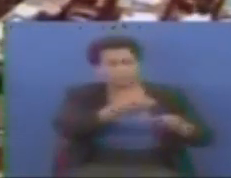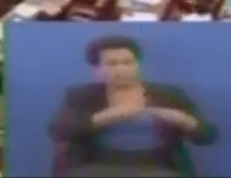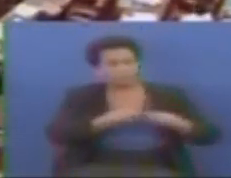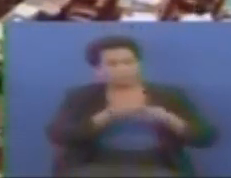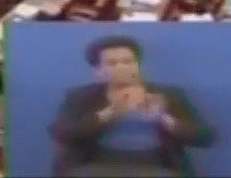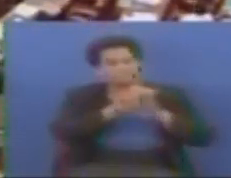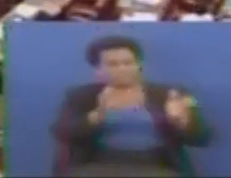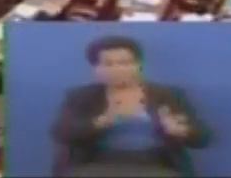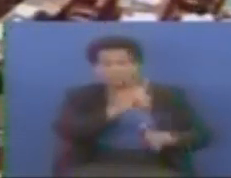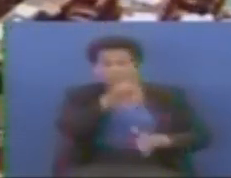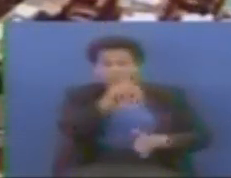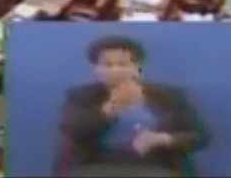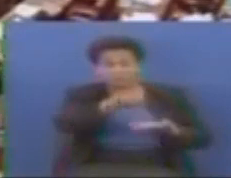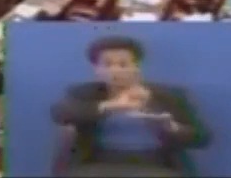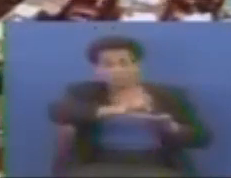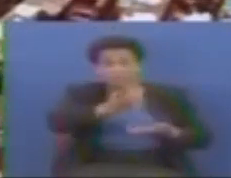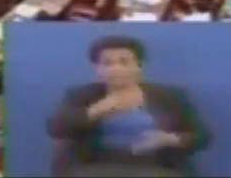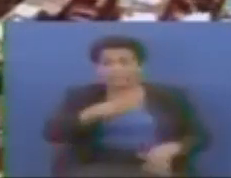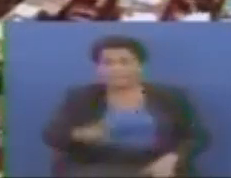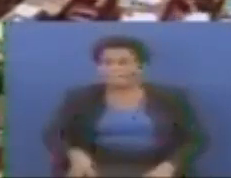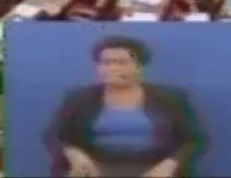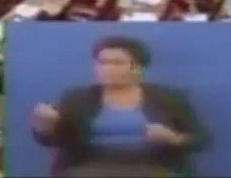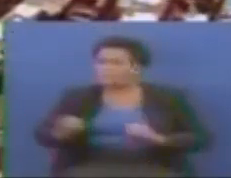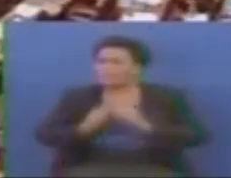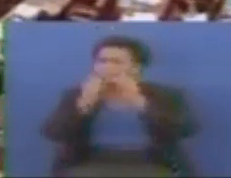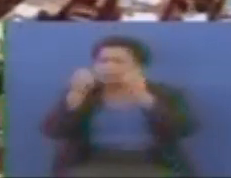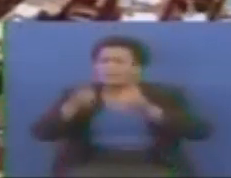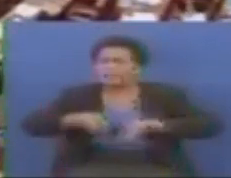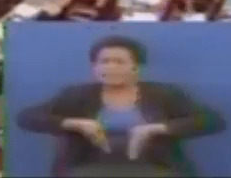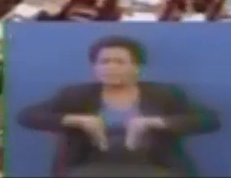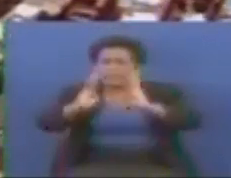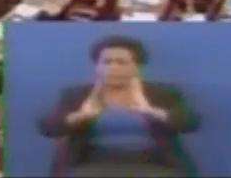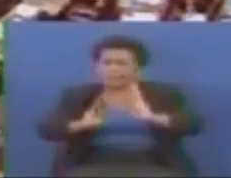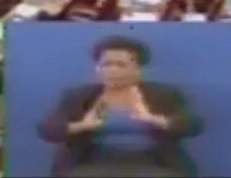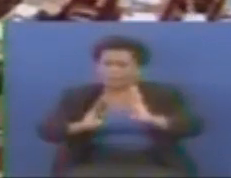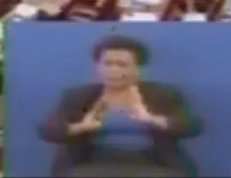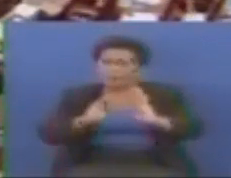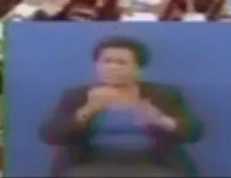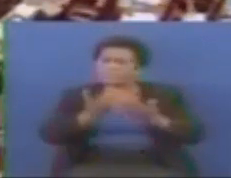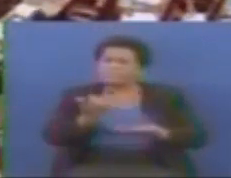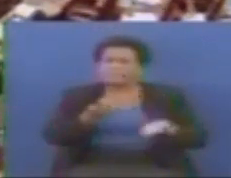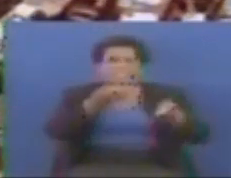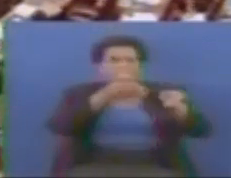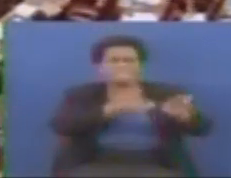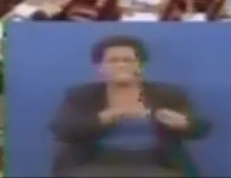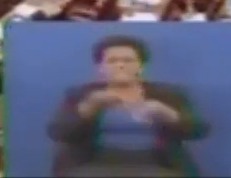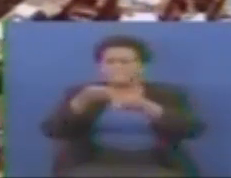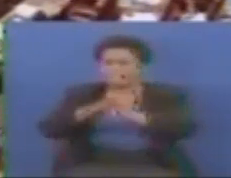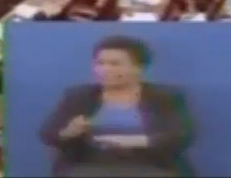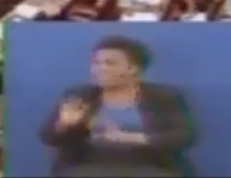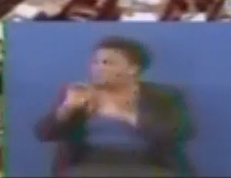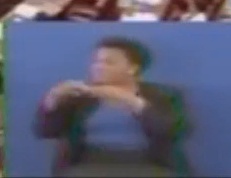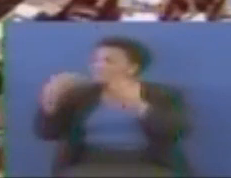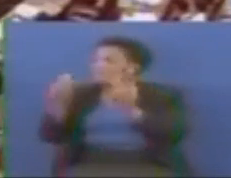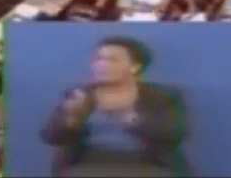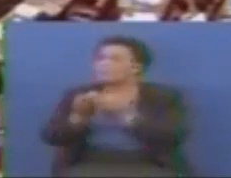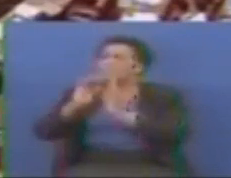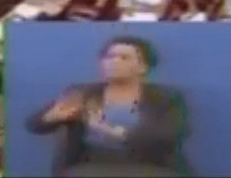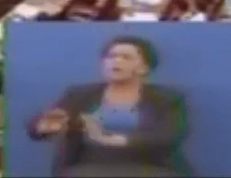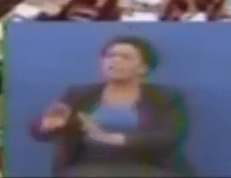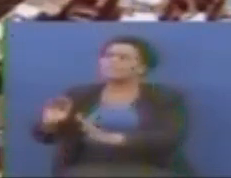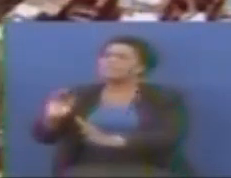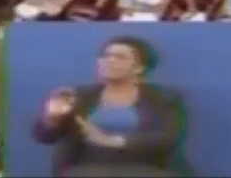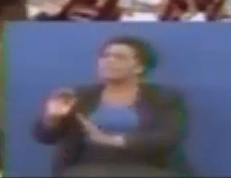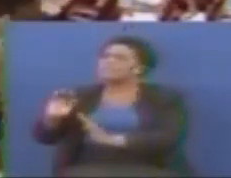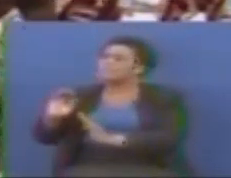wa Masasi, mbunge wa Nanda, kama ifuatavyo. Mheshimiwa Naibu Spika, kuhusiana na elimu juu ya matumizi ya